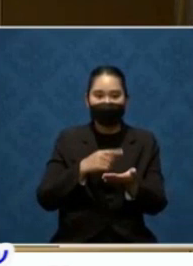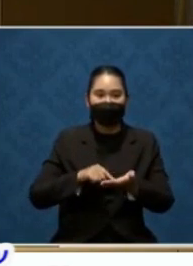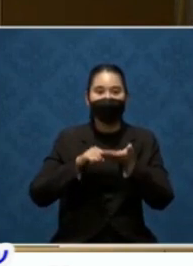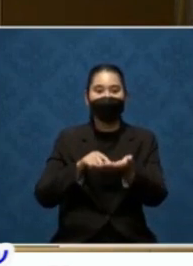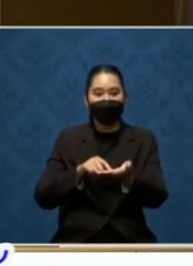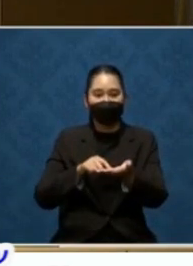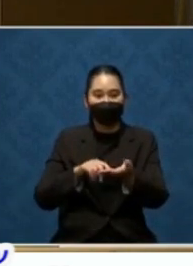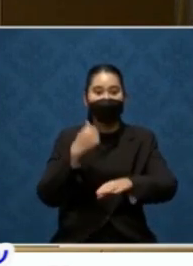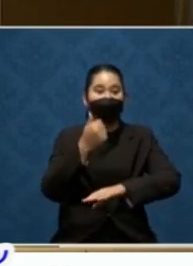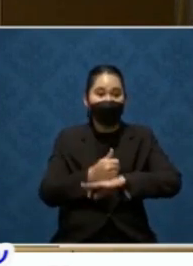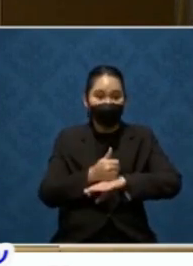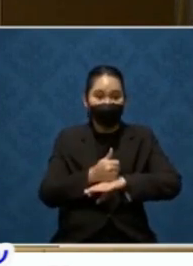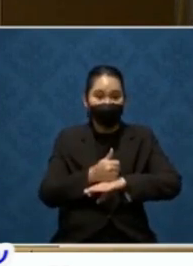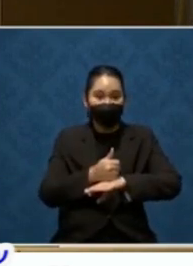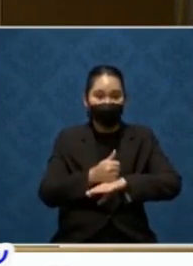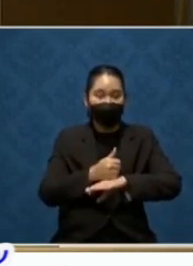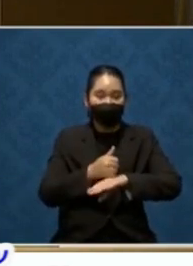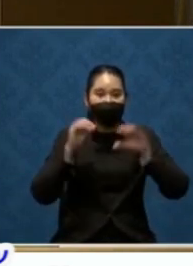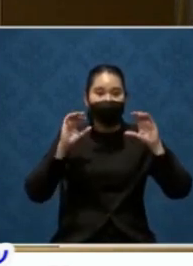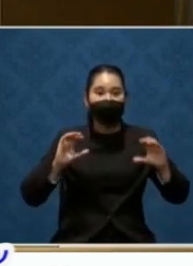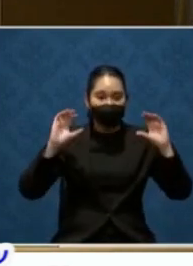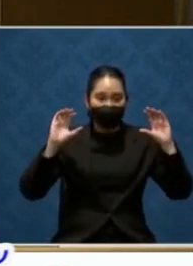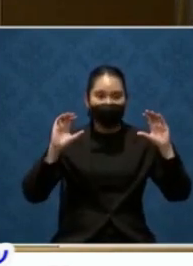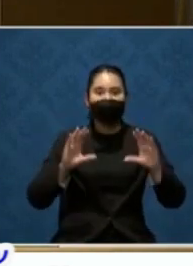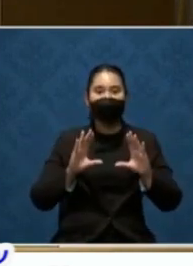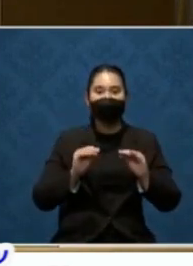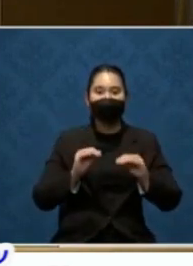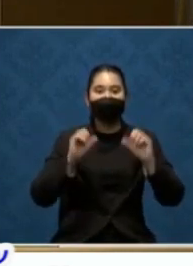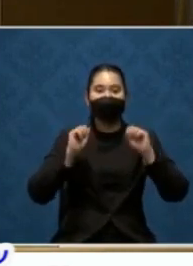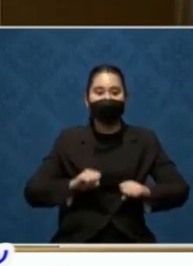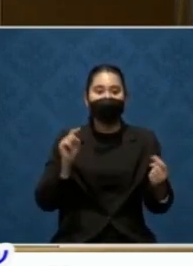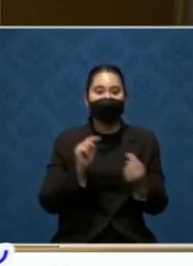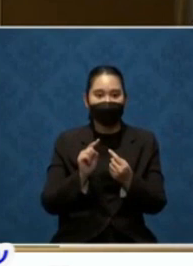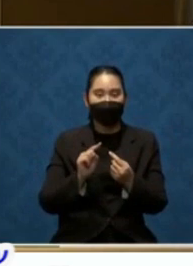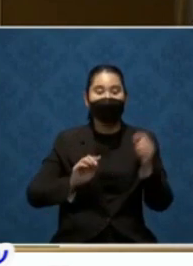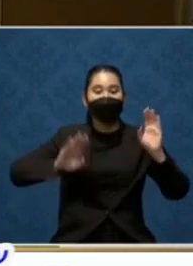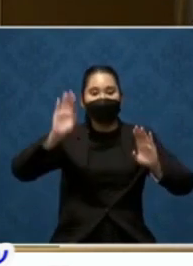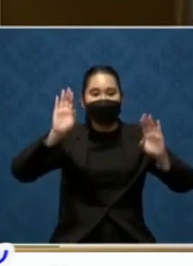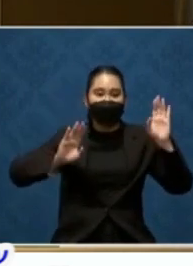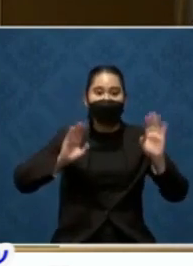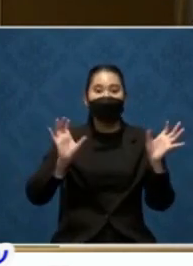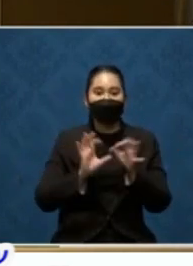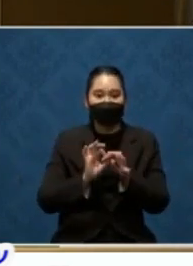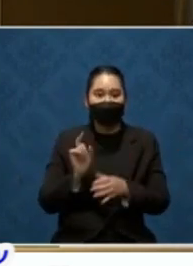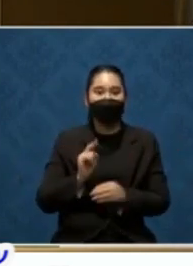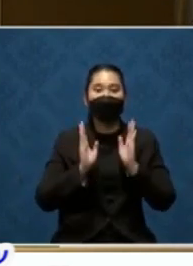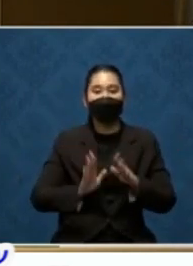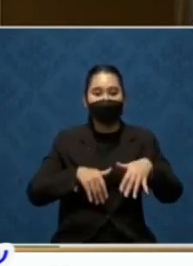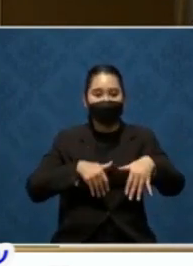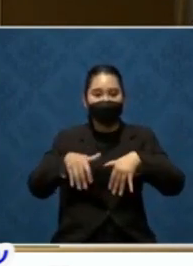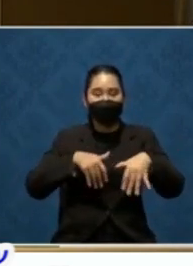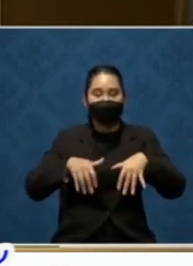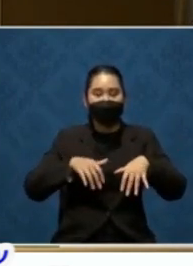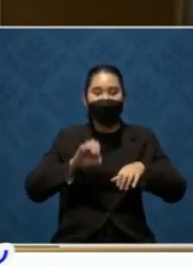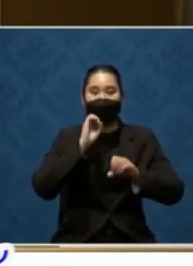ตรีดำเนินการตามที่สภามีมติในการออกเสียงประชามติเกี่ยวกับความเห็นของประชาชน